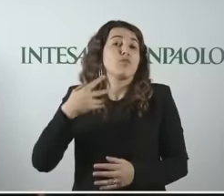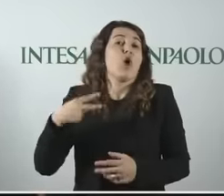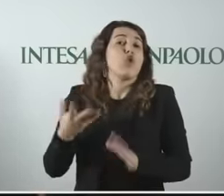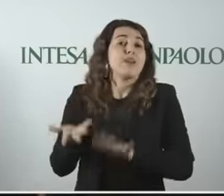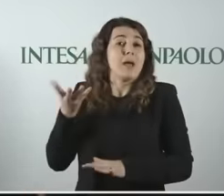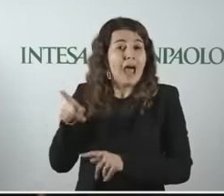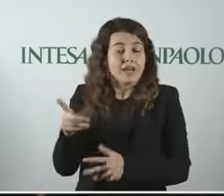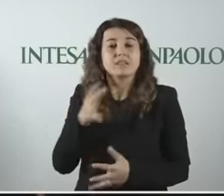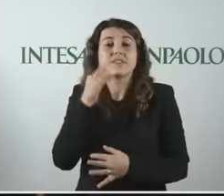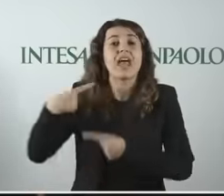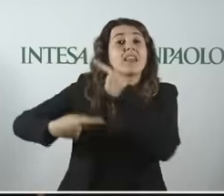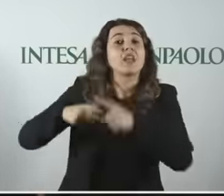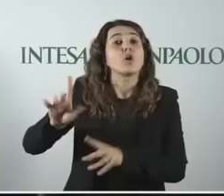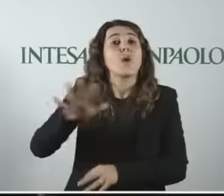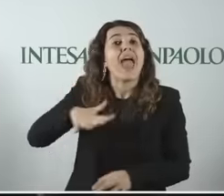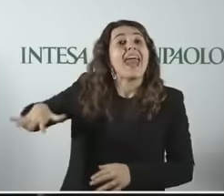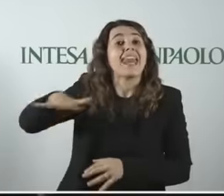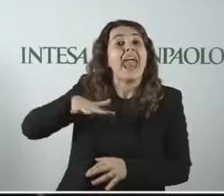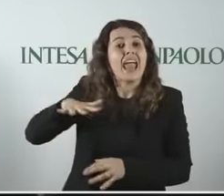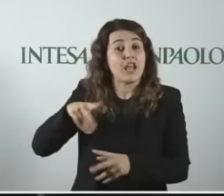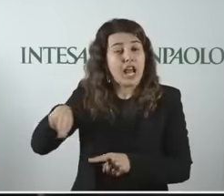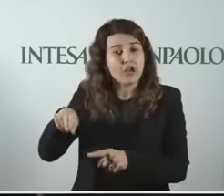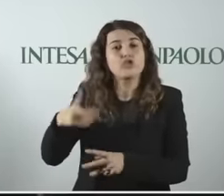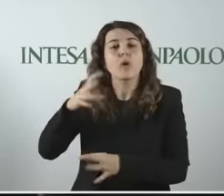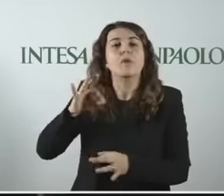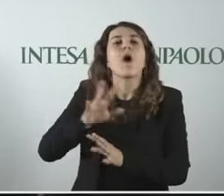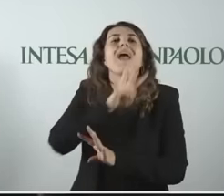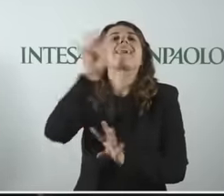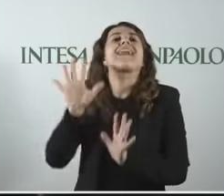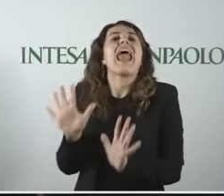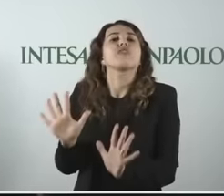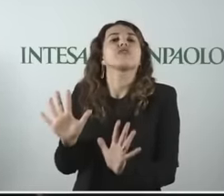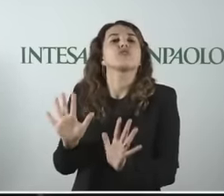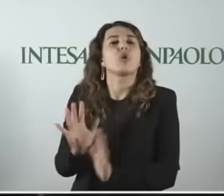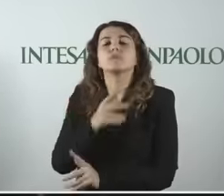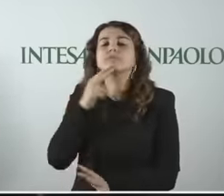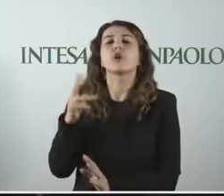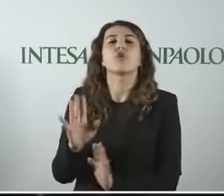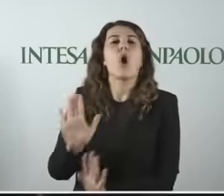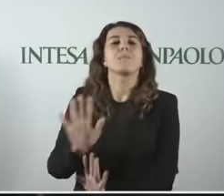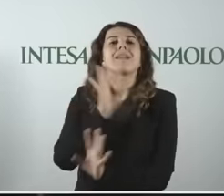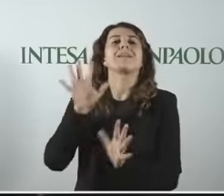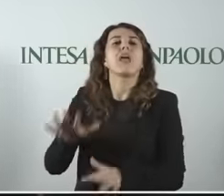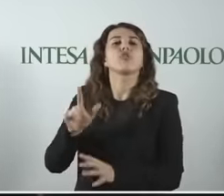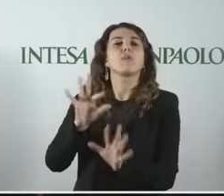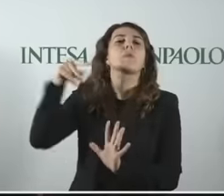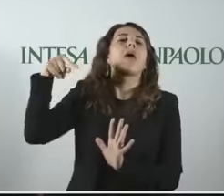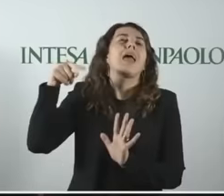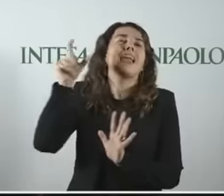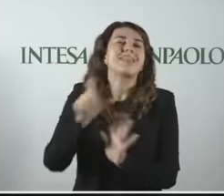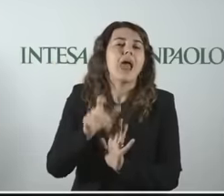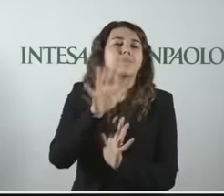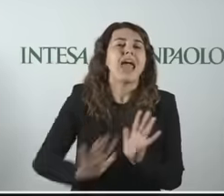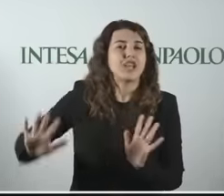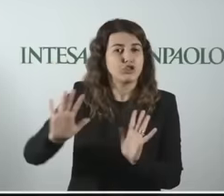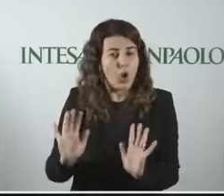regno quello che in Italia nel Medioevo si chiamava il regno e basta Cioè il sud l'Italia meridionale lui era